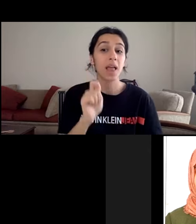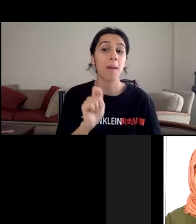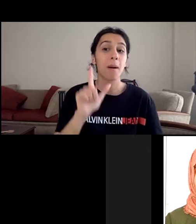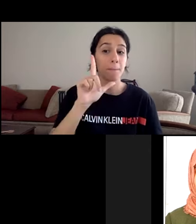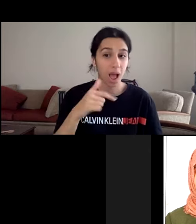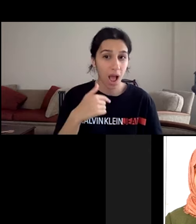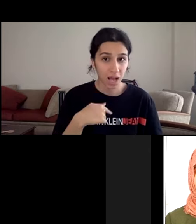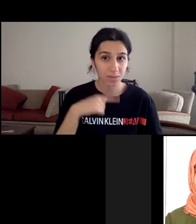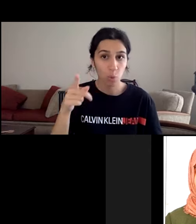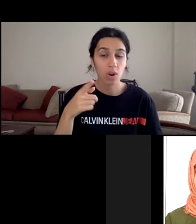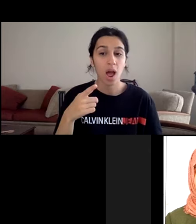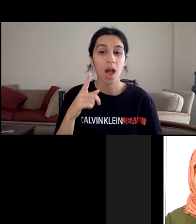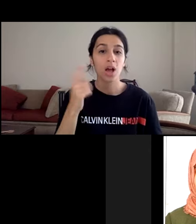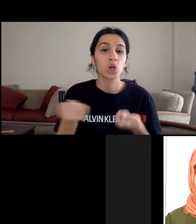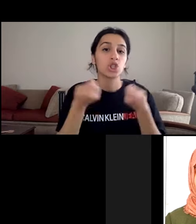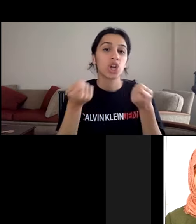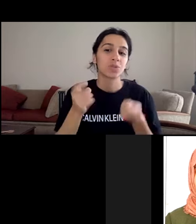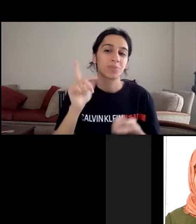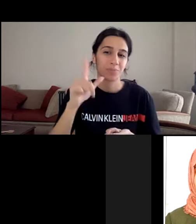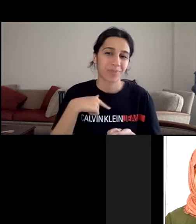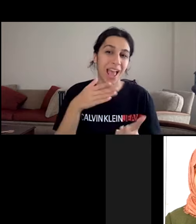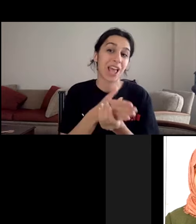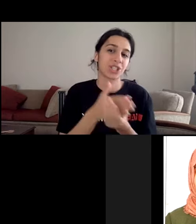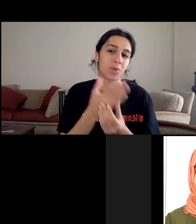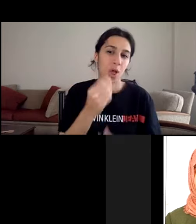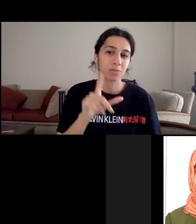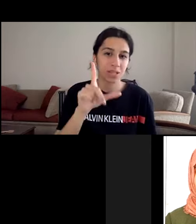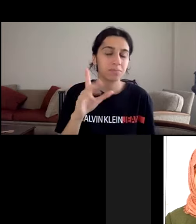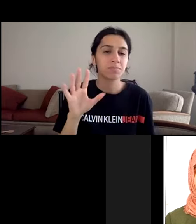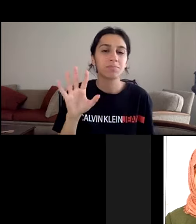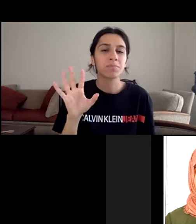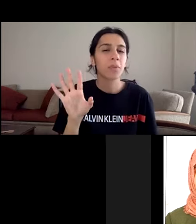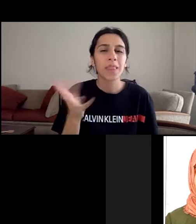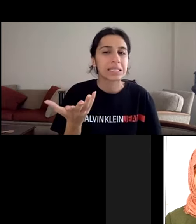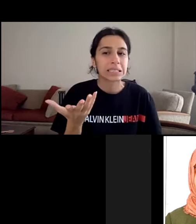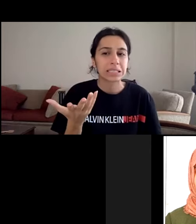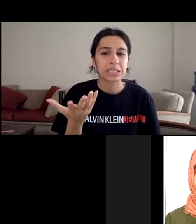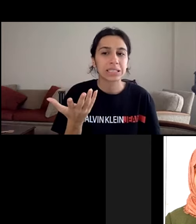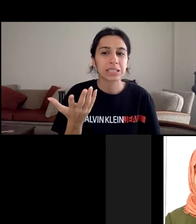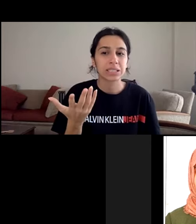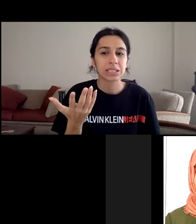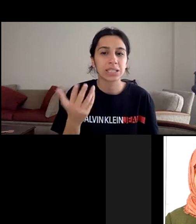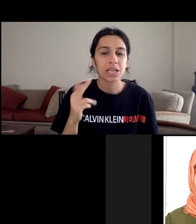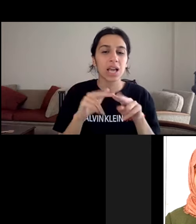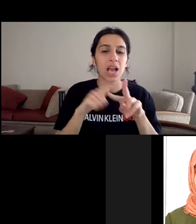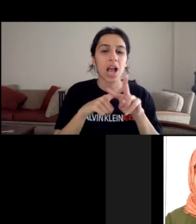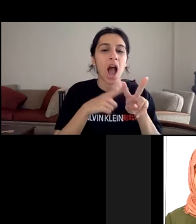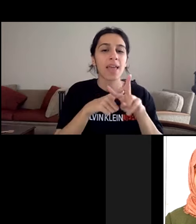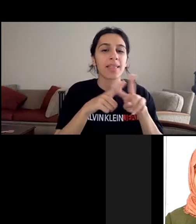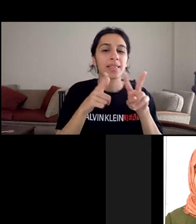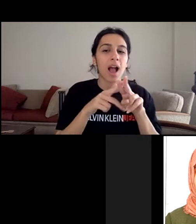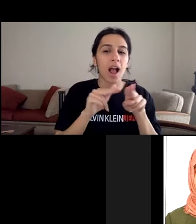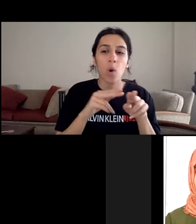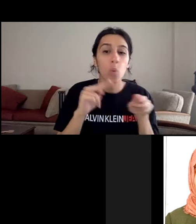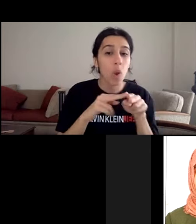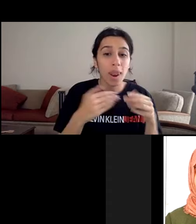benim orada etkin bir şekilde çalışmam için. Acaba hangi kaynak kodunu kullanabilirim